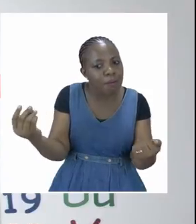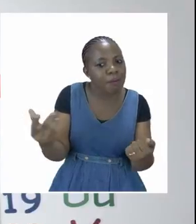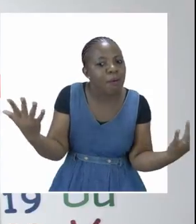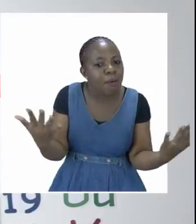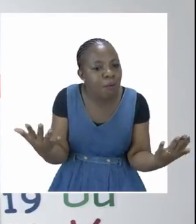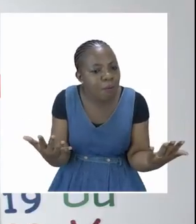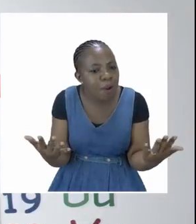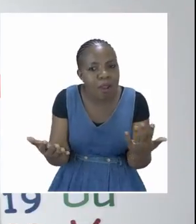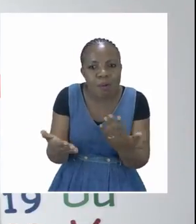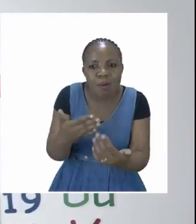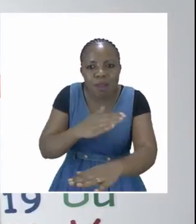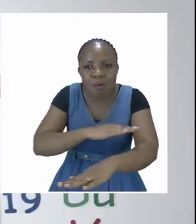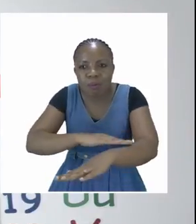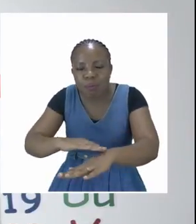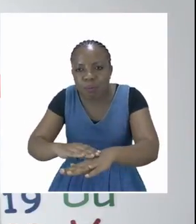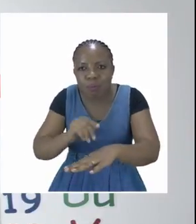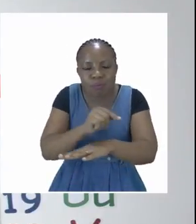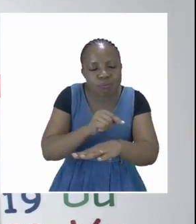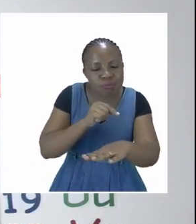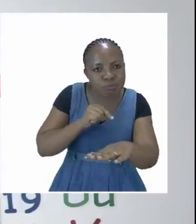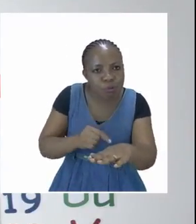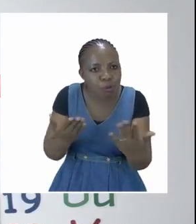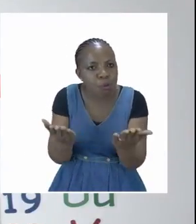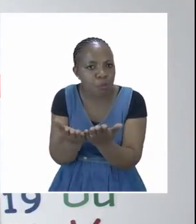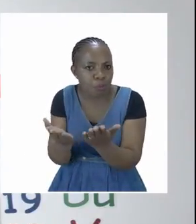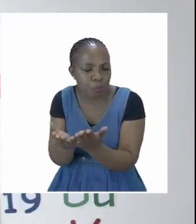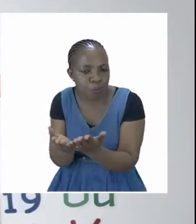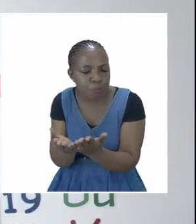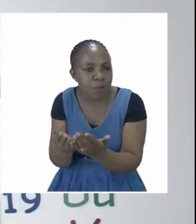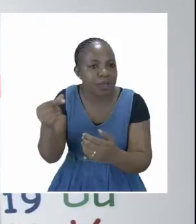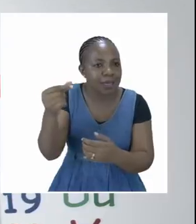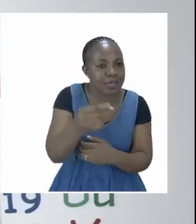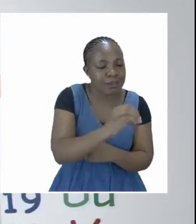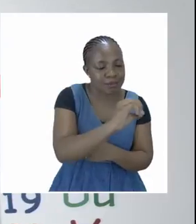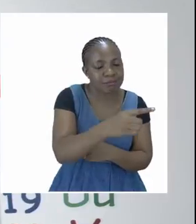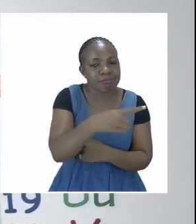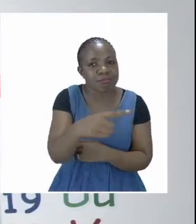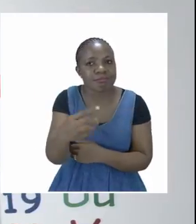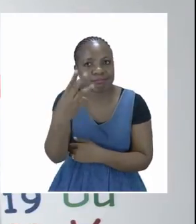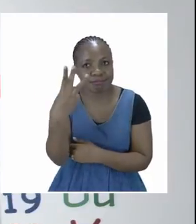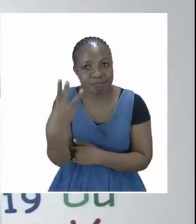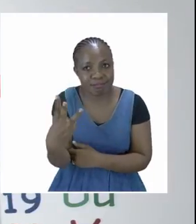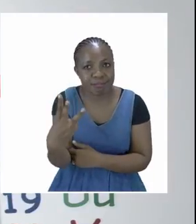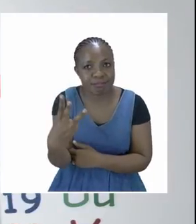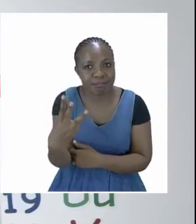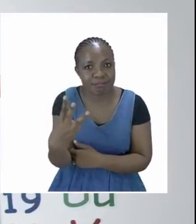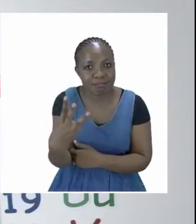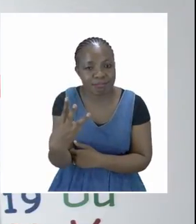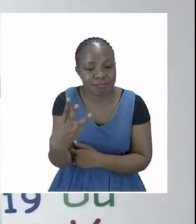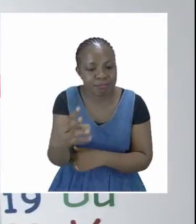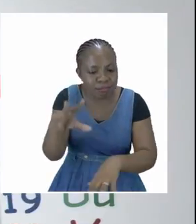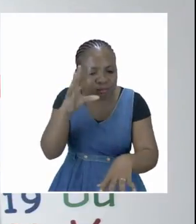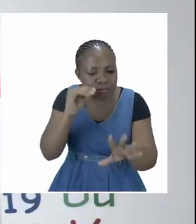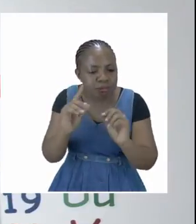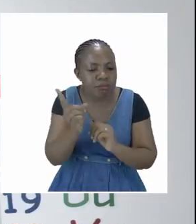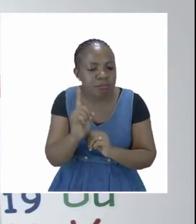to Thursday for pre-primary up until grade 3. The lessons are for listening